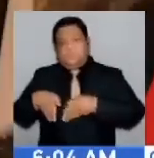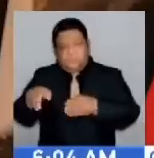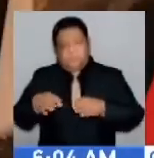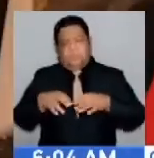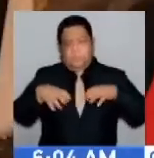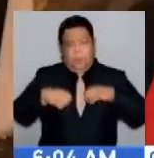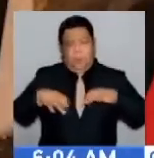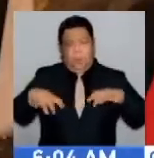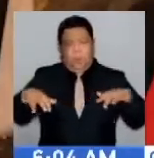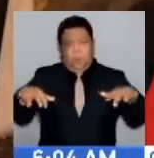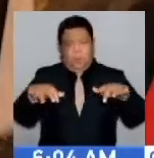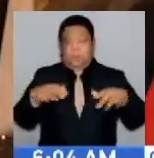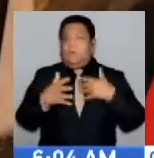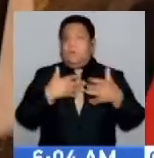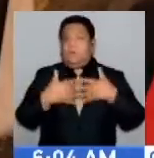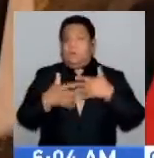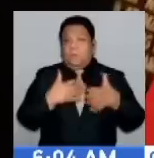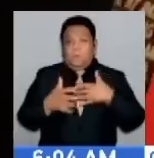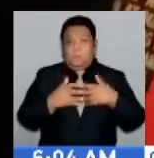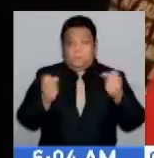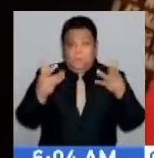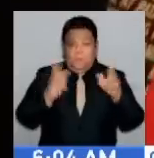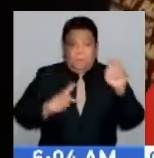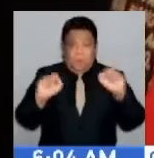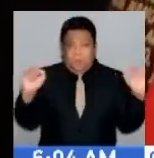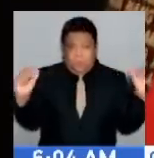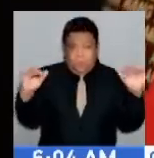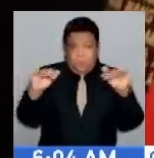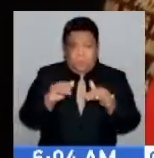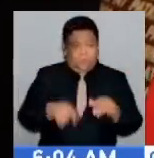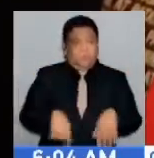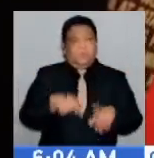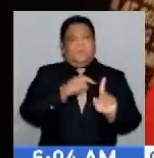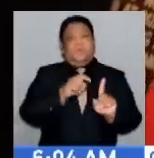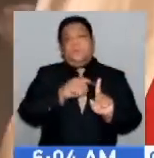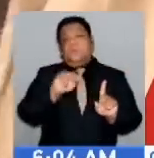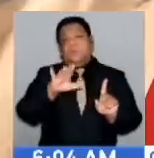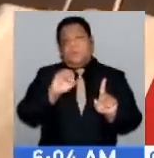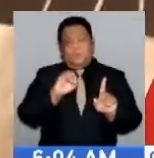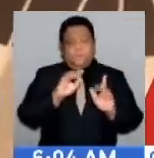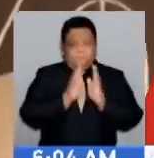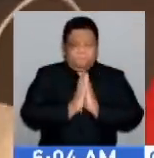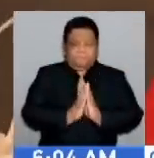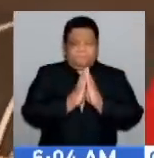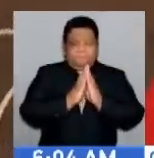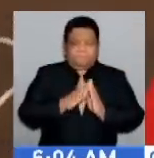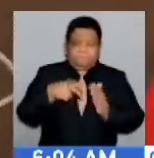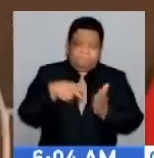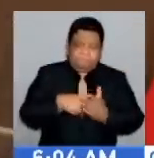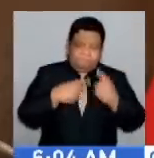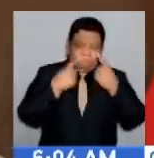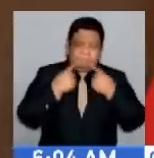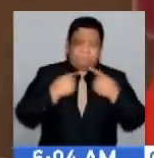na nagdarasal si Nico na mula sa Dasmariñas, Cavite. May puntong napaiyak siya. Pinupunasan niya ang luha gamit ang panyo